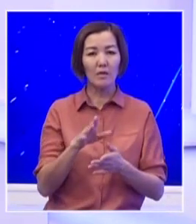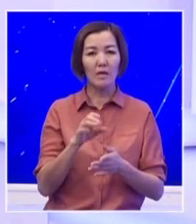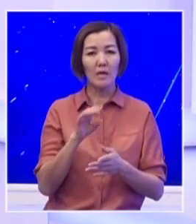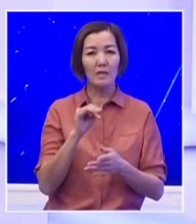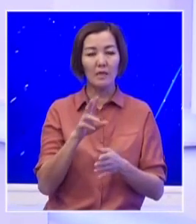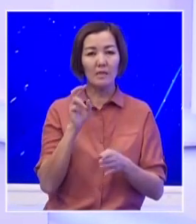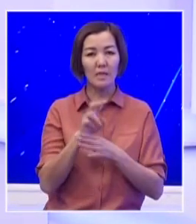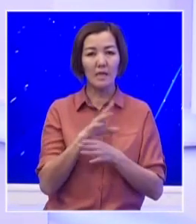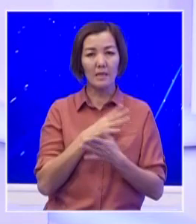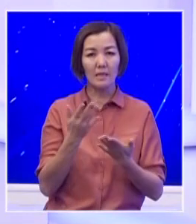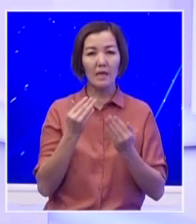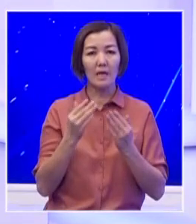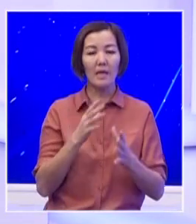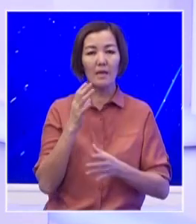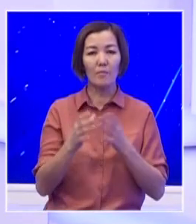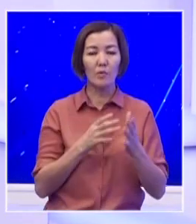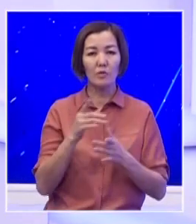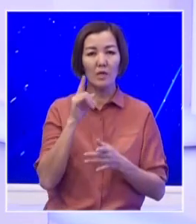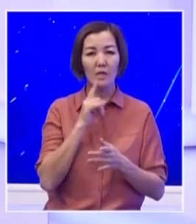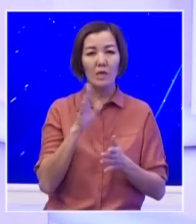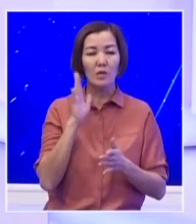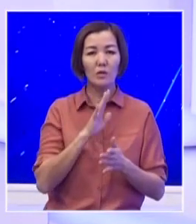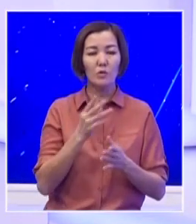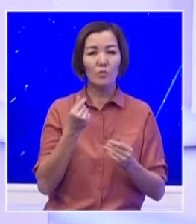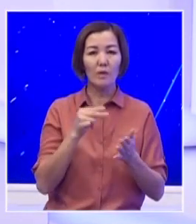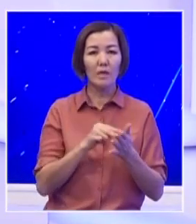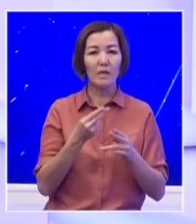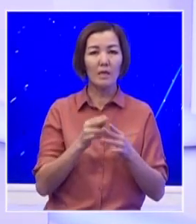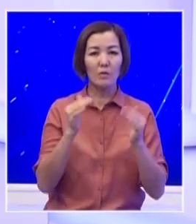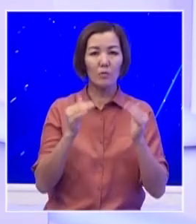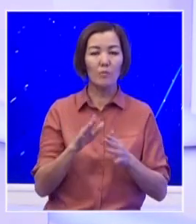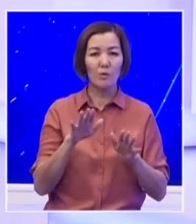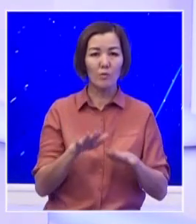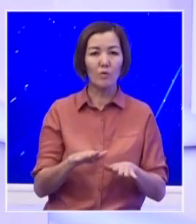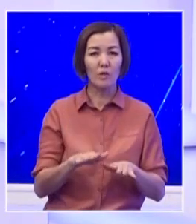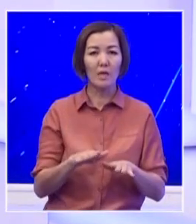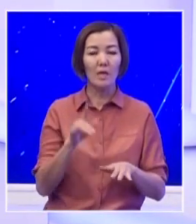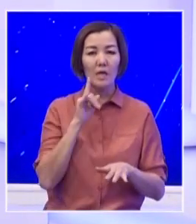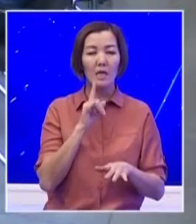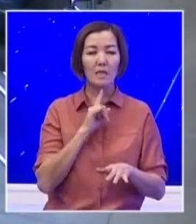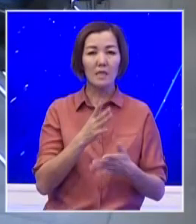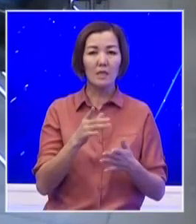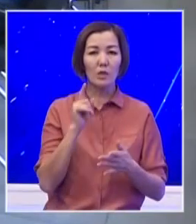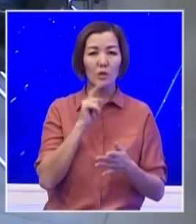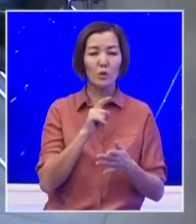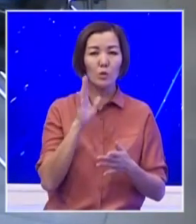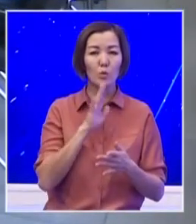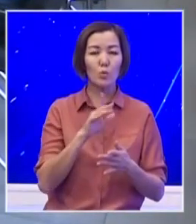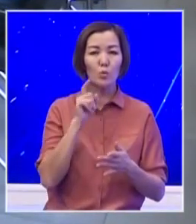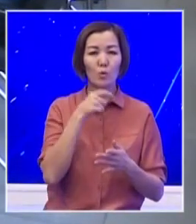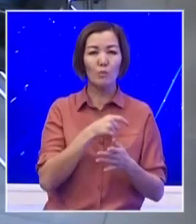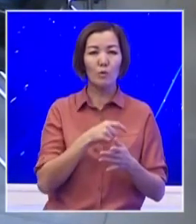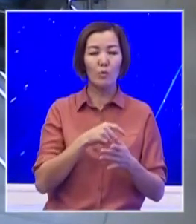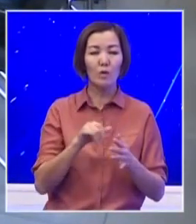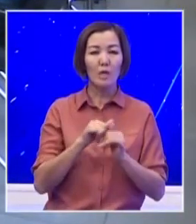Андреас келді. Ақпарға сәйкес әлем бойынша Қазақстан су бағасы жағынан ең төменгі орында. Еліміздегі су үнемдеу технологиясы қарқынын